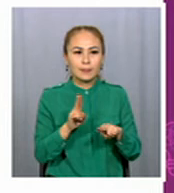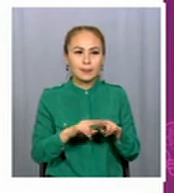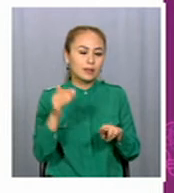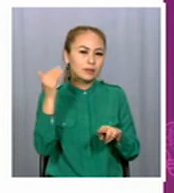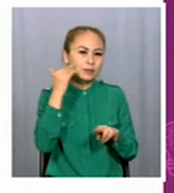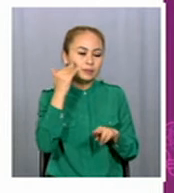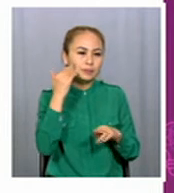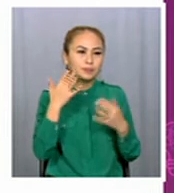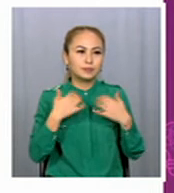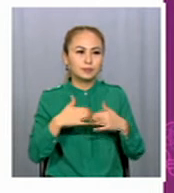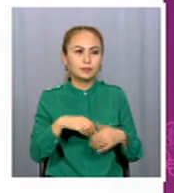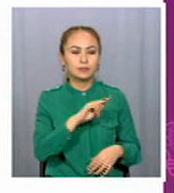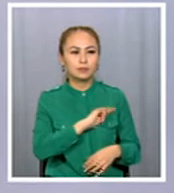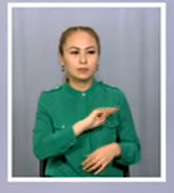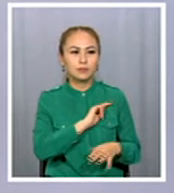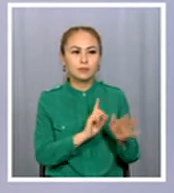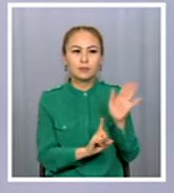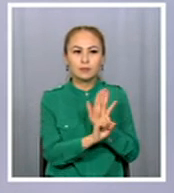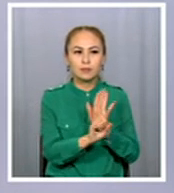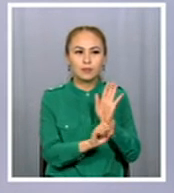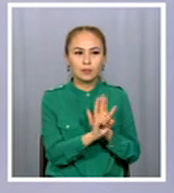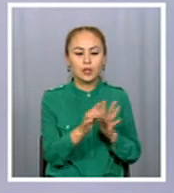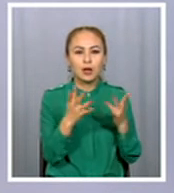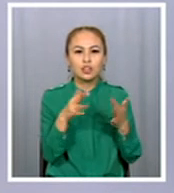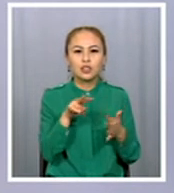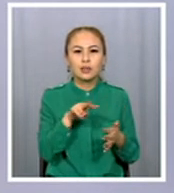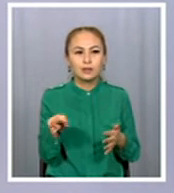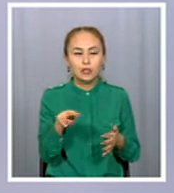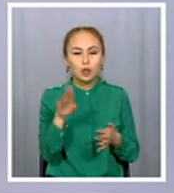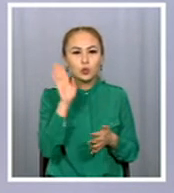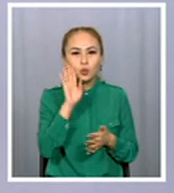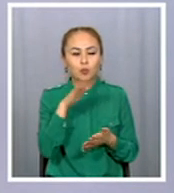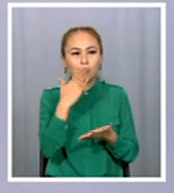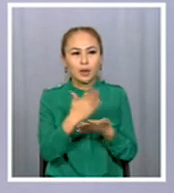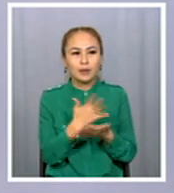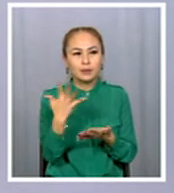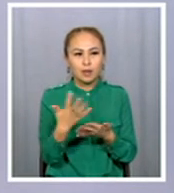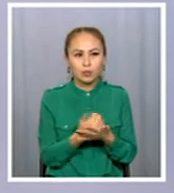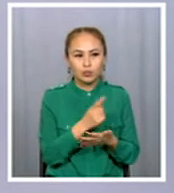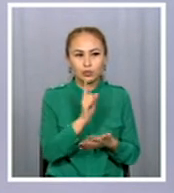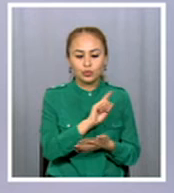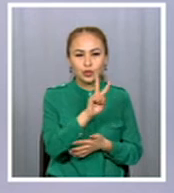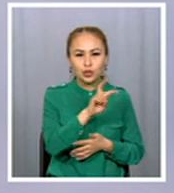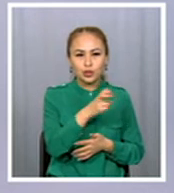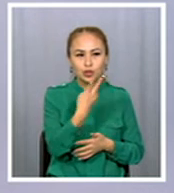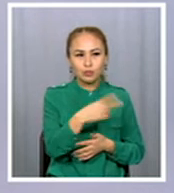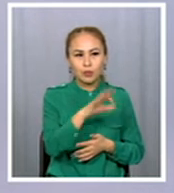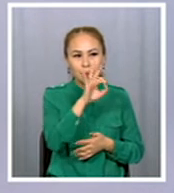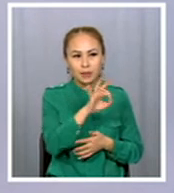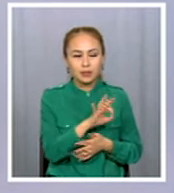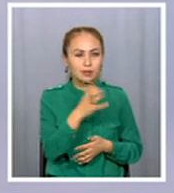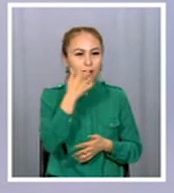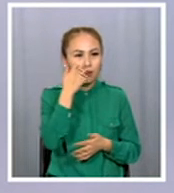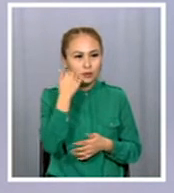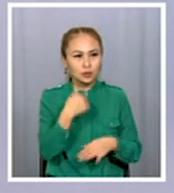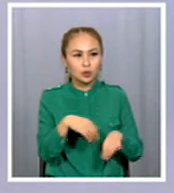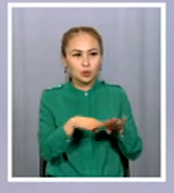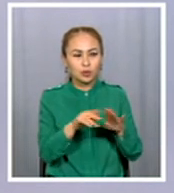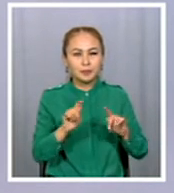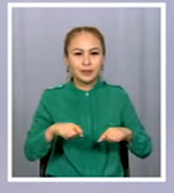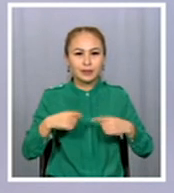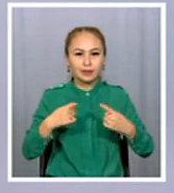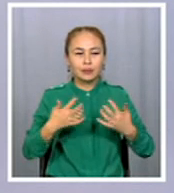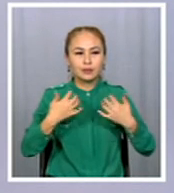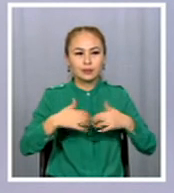істейміз. Бастапқыда қанша литр бар екенін табу үшін 220% арқылы сол берілген